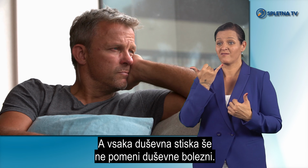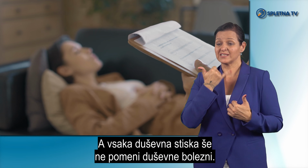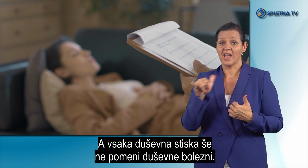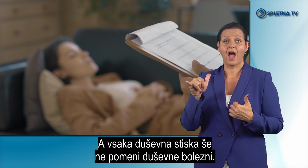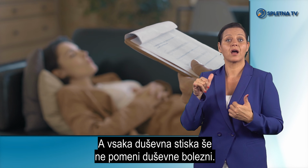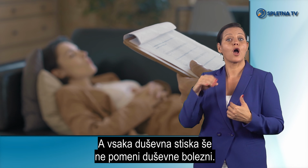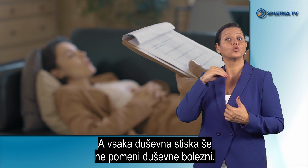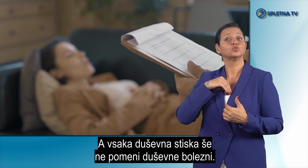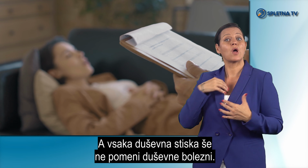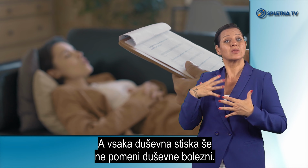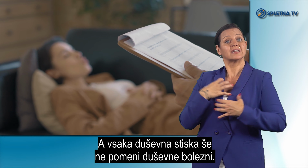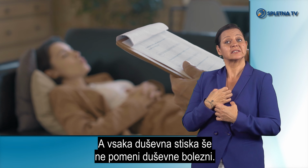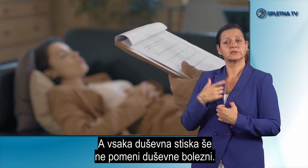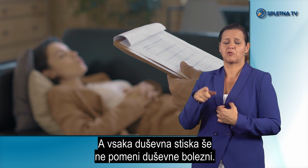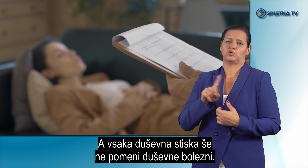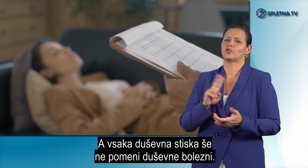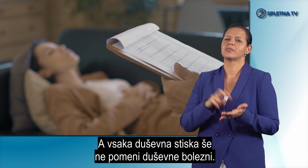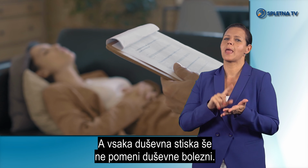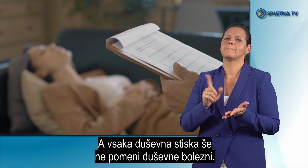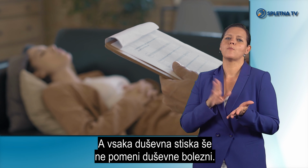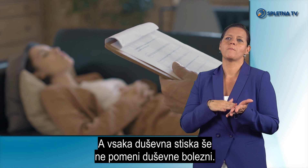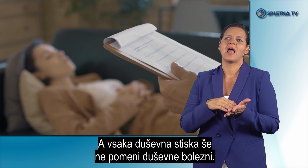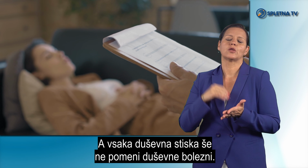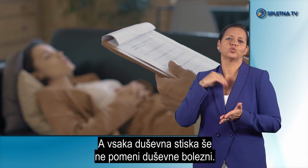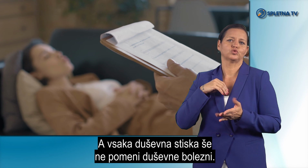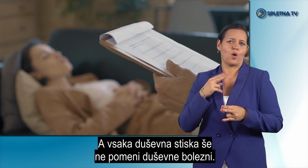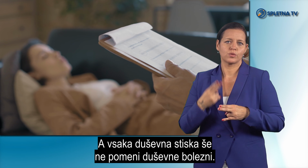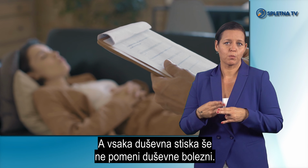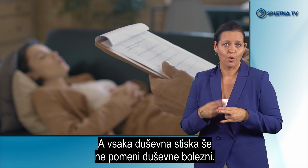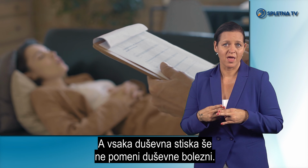A vsaka duševna stiska še ne pomeni duševne bolezni.